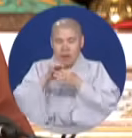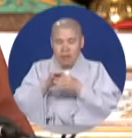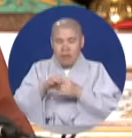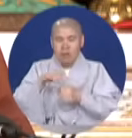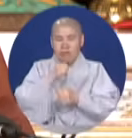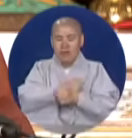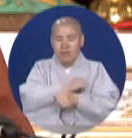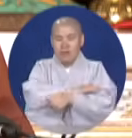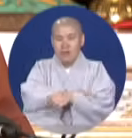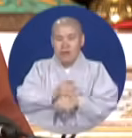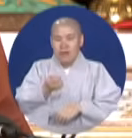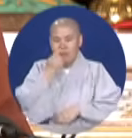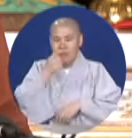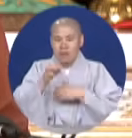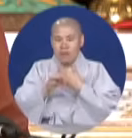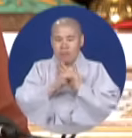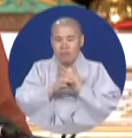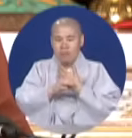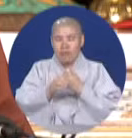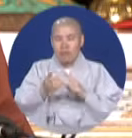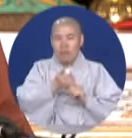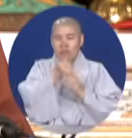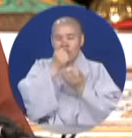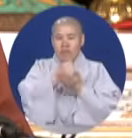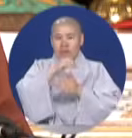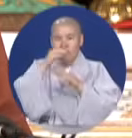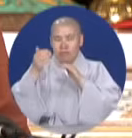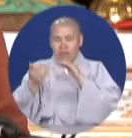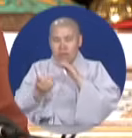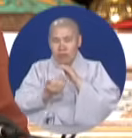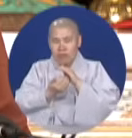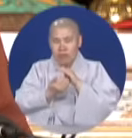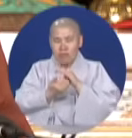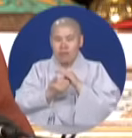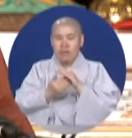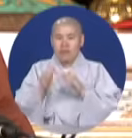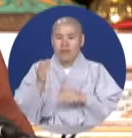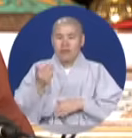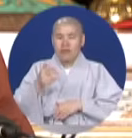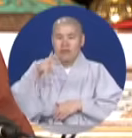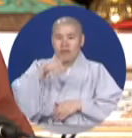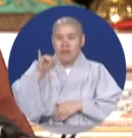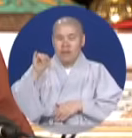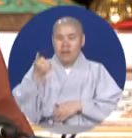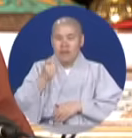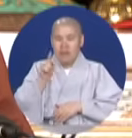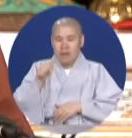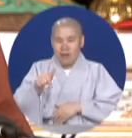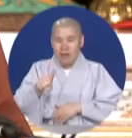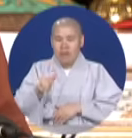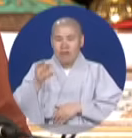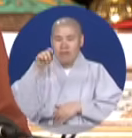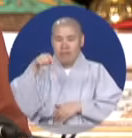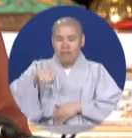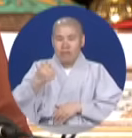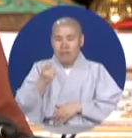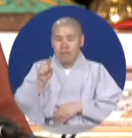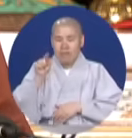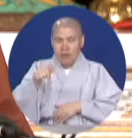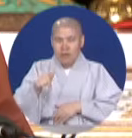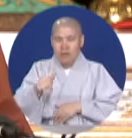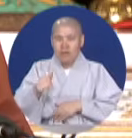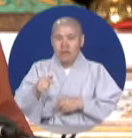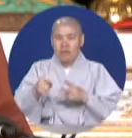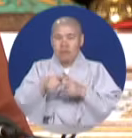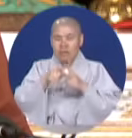잘 배우면 성불하는 겁니다. 그게 지학이냐 우학이냐 이게